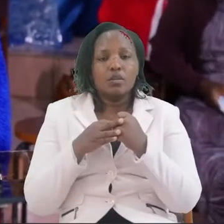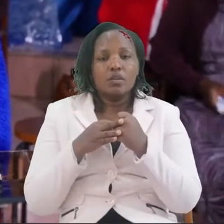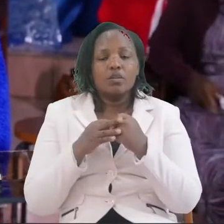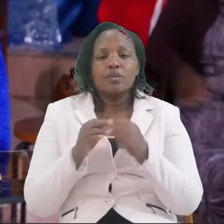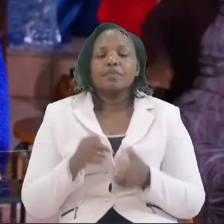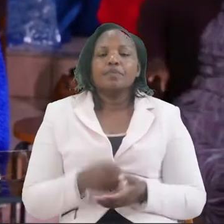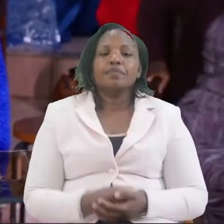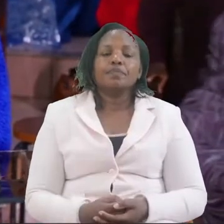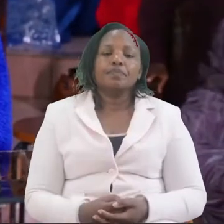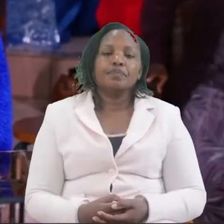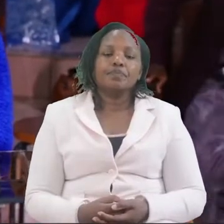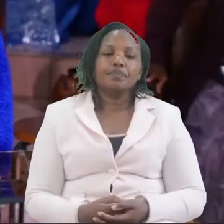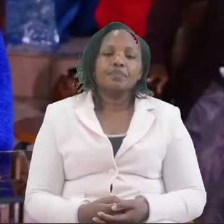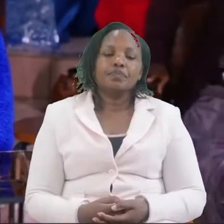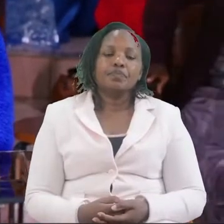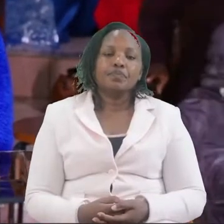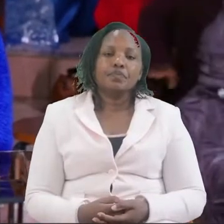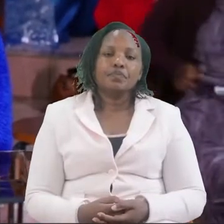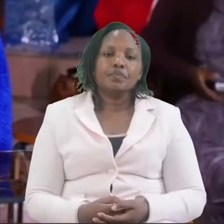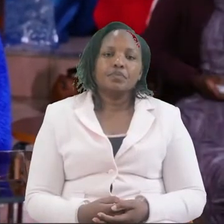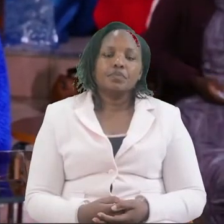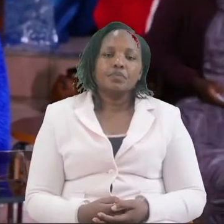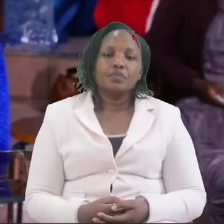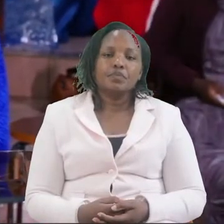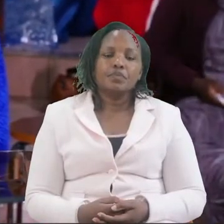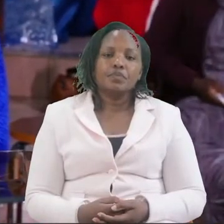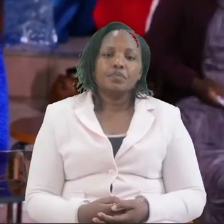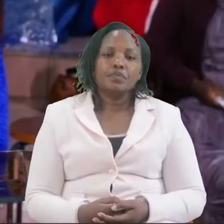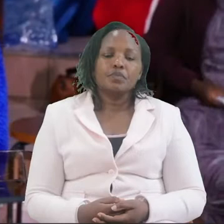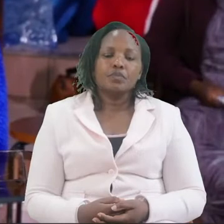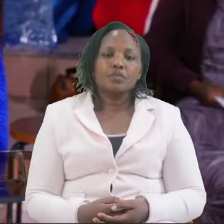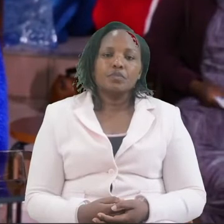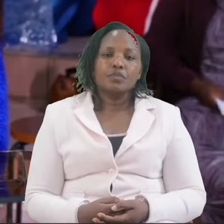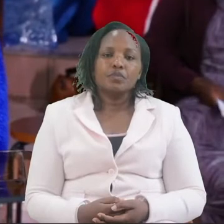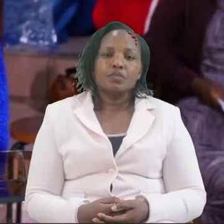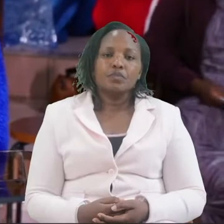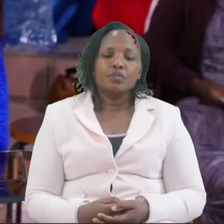Isaia 49 verse 8 to 13.